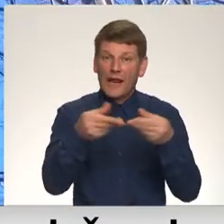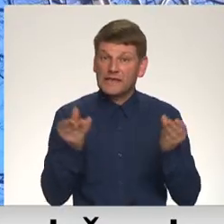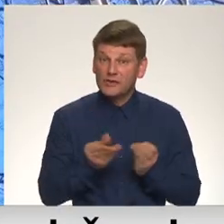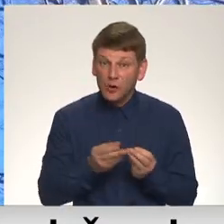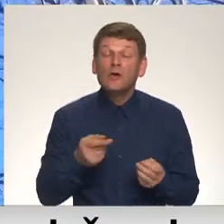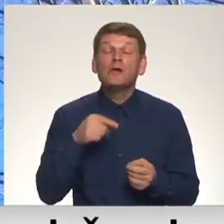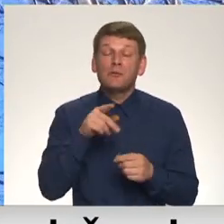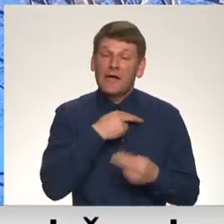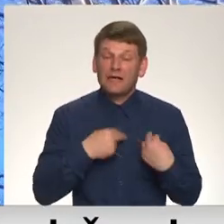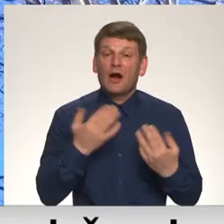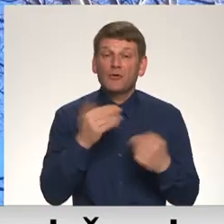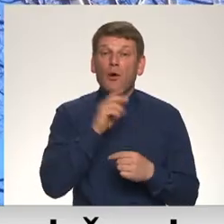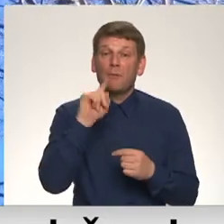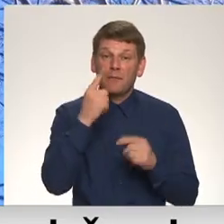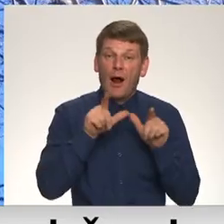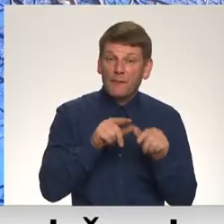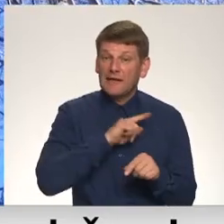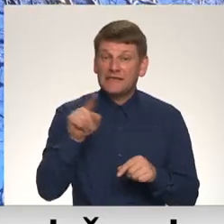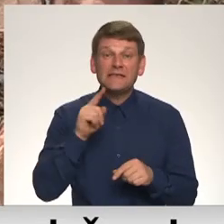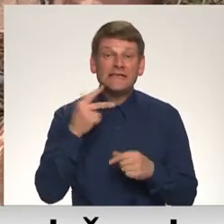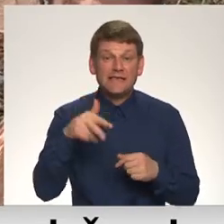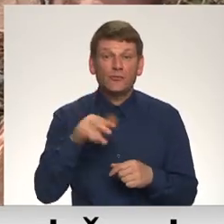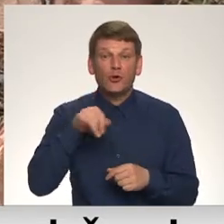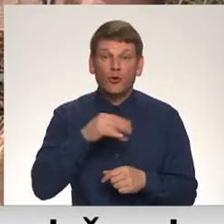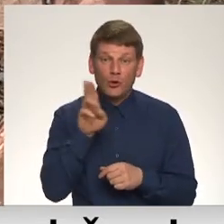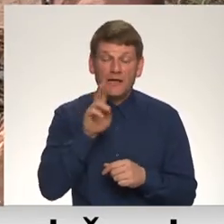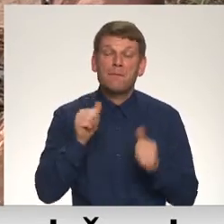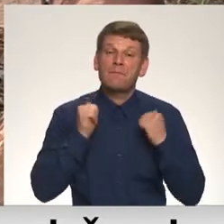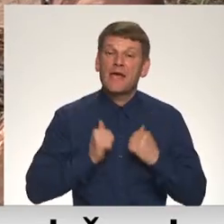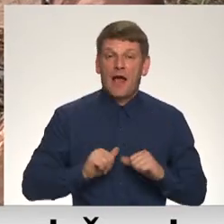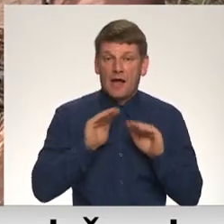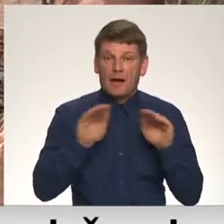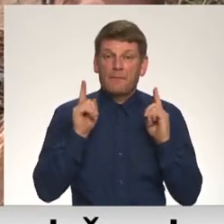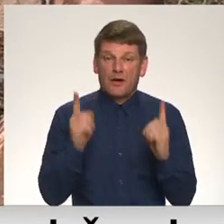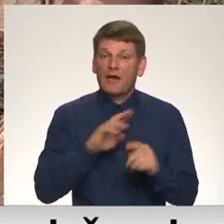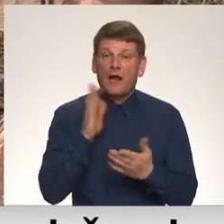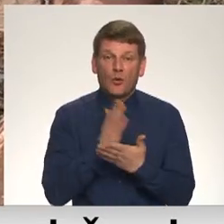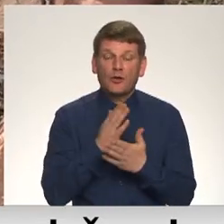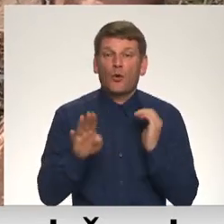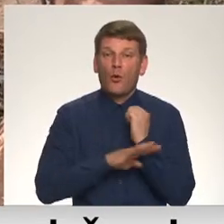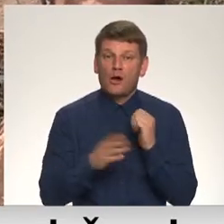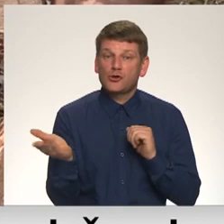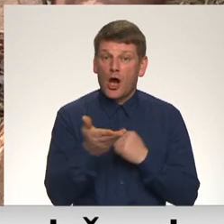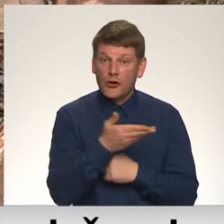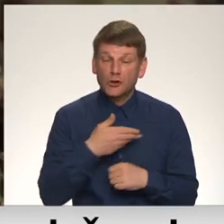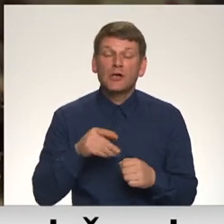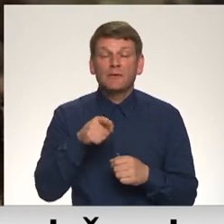Biedrība aicinās no 1. aprīļa līdz 30. jūnijam noteikt miera periodu, kad nenotiek koku zāģēšana, taču